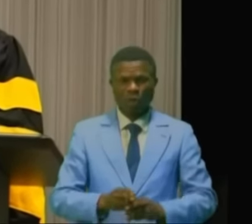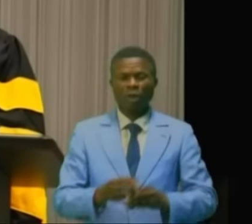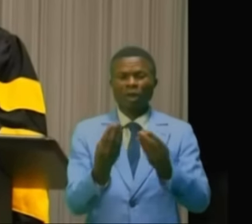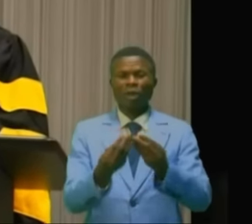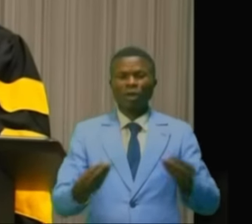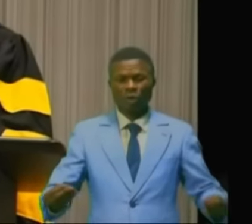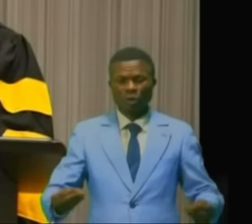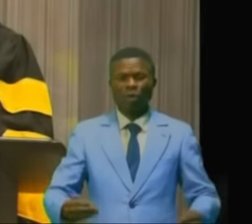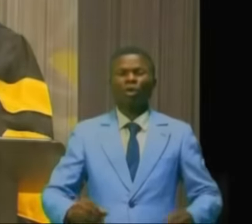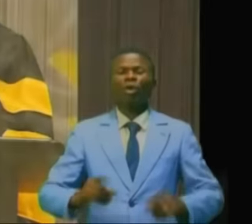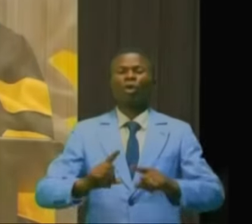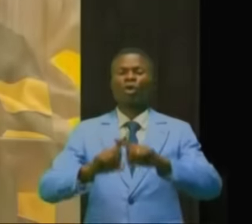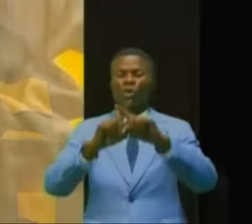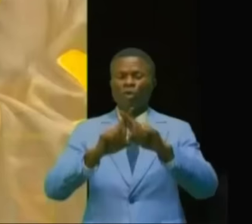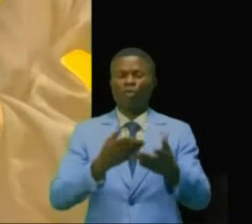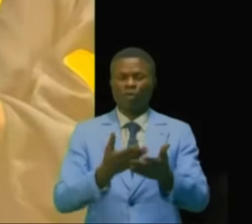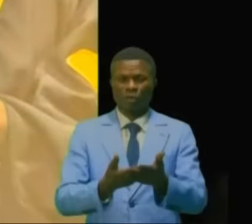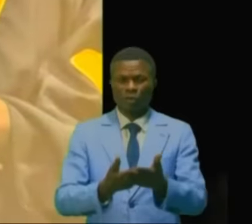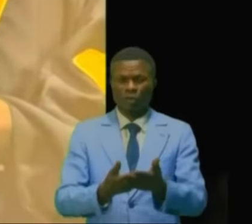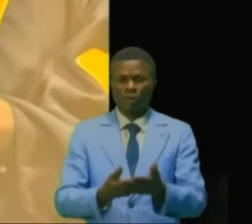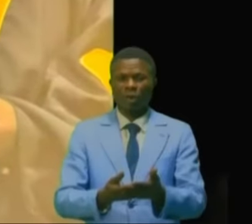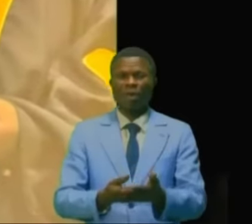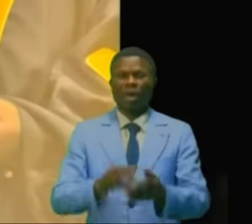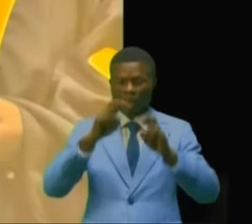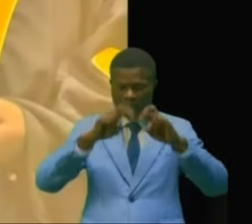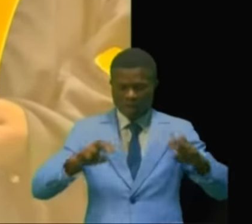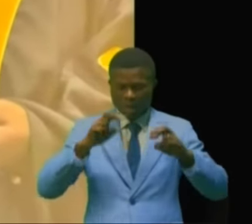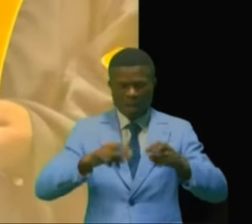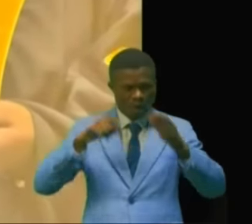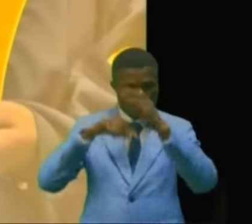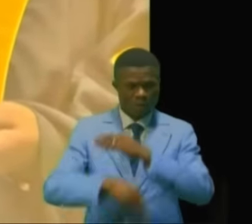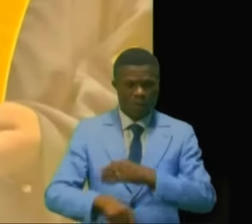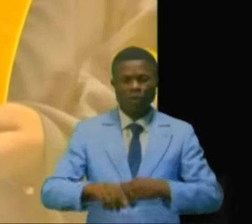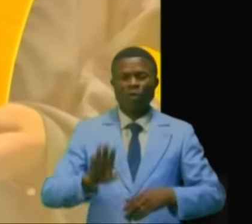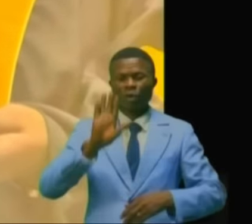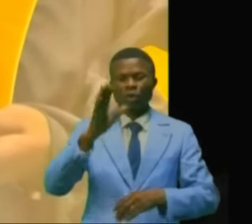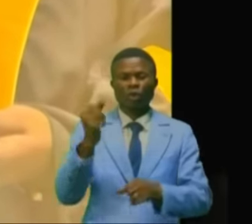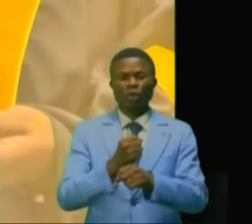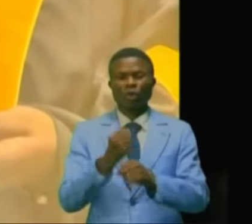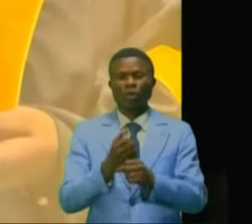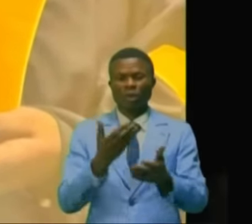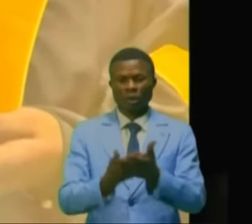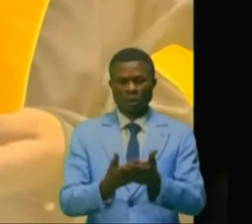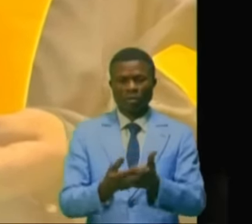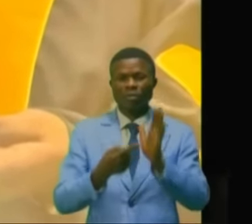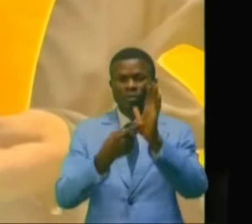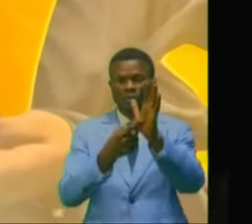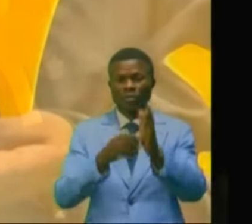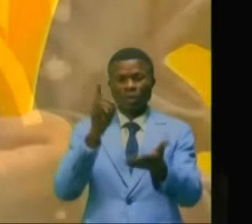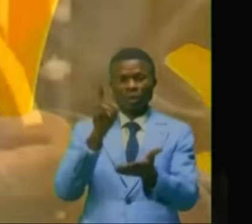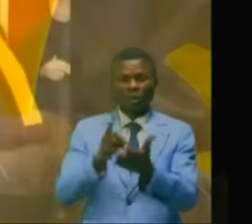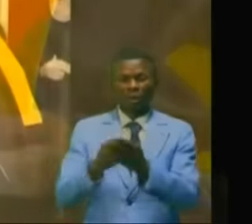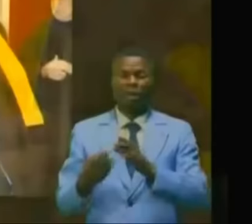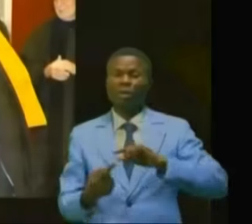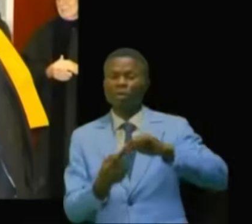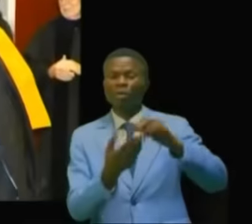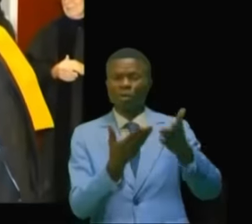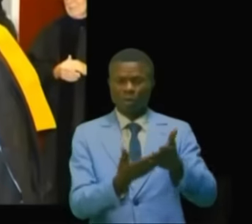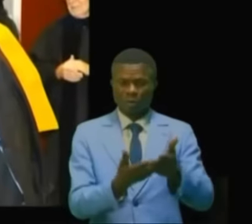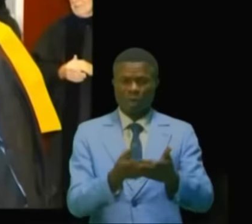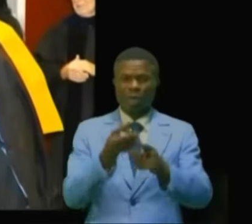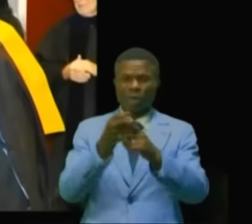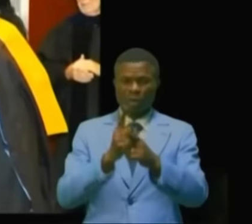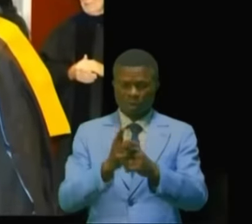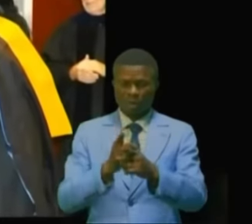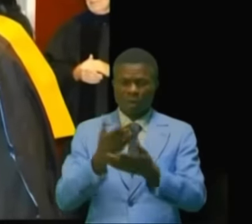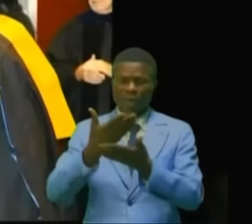résolution et gestion des conflits après avoir analysé profondément son parcours. Ils ont noté que ce diplôme spécial est dû en